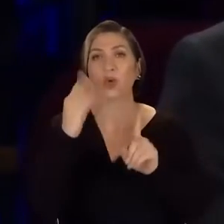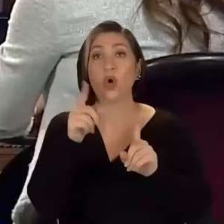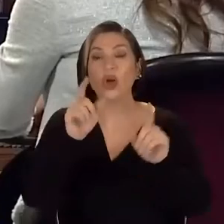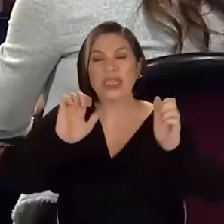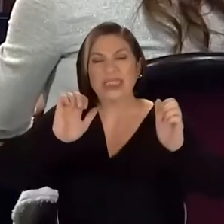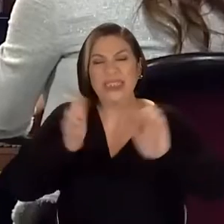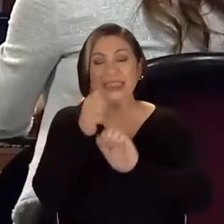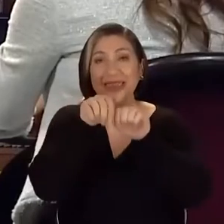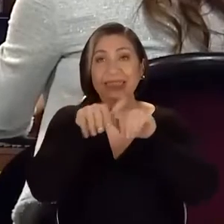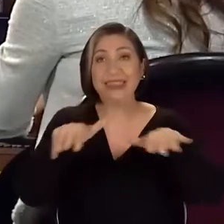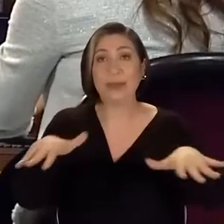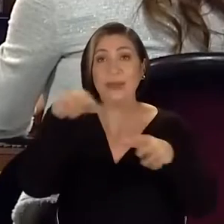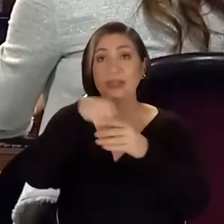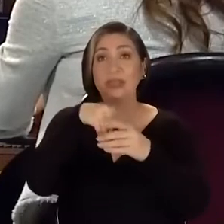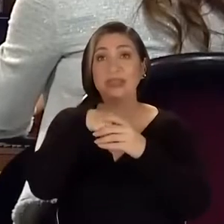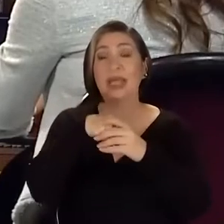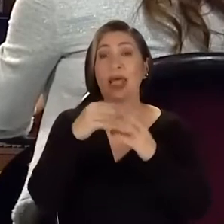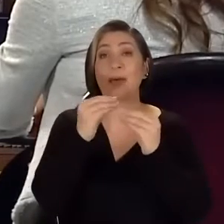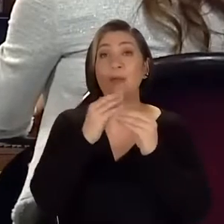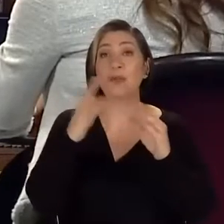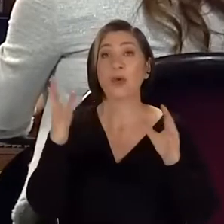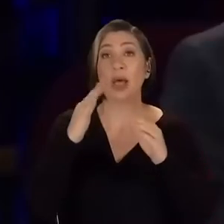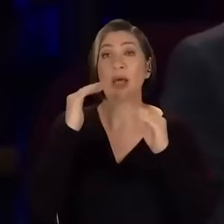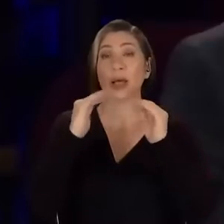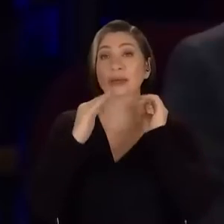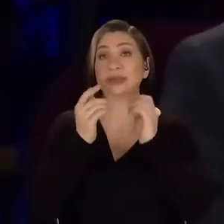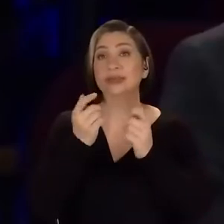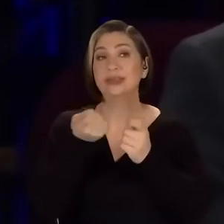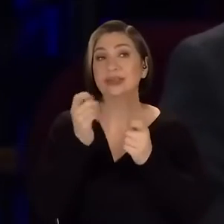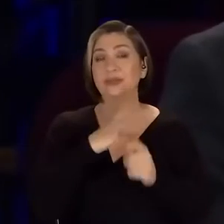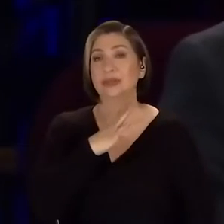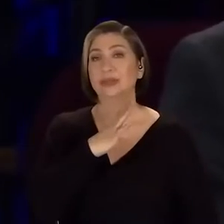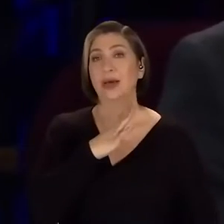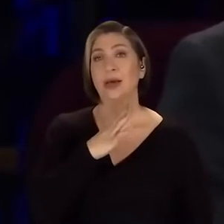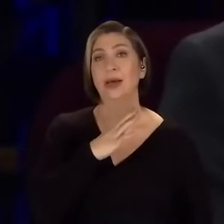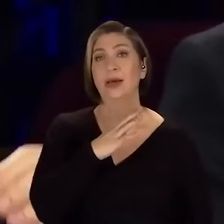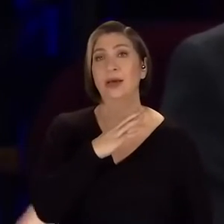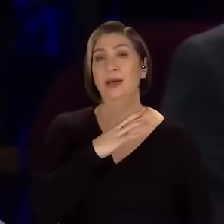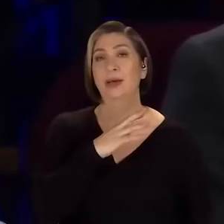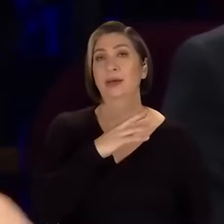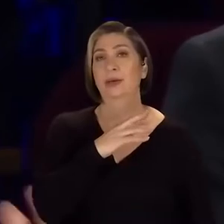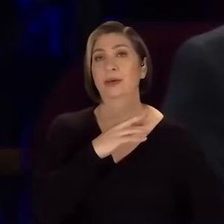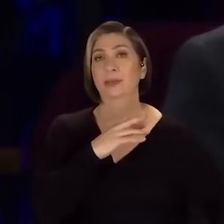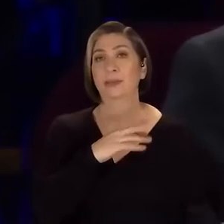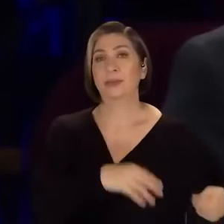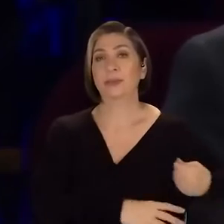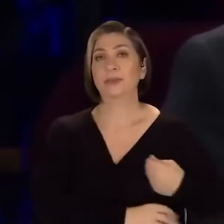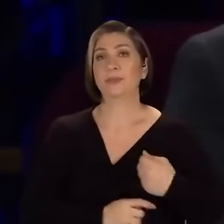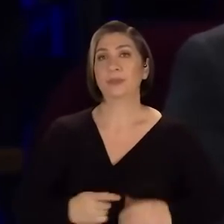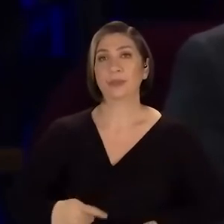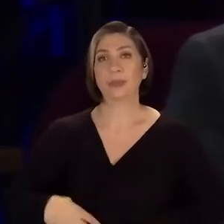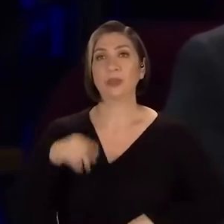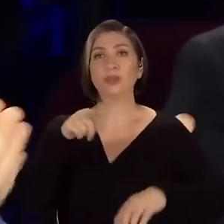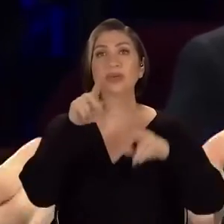kredi sisteminin yerine ne koyacaksınız? Altın standardı varken de kredi sistemi vardı. Zaten bankacılığın doğuşu budur.